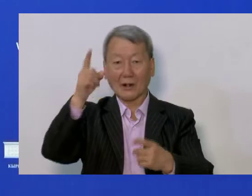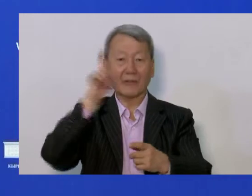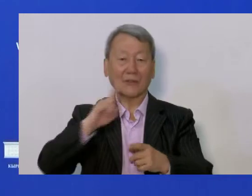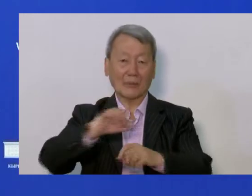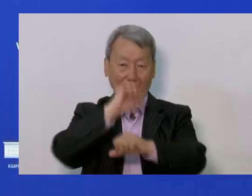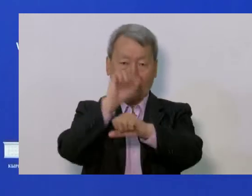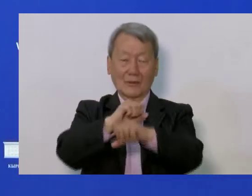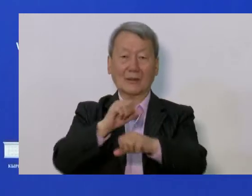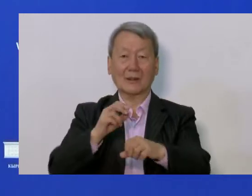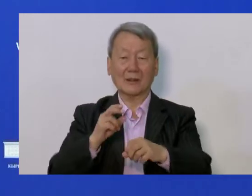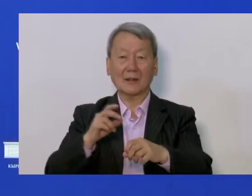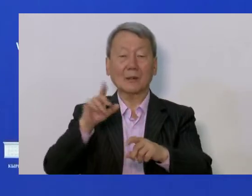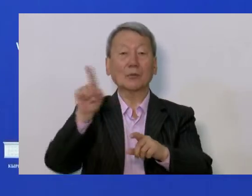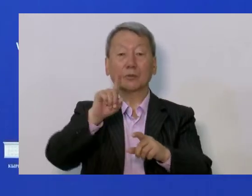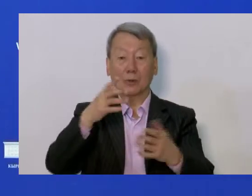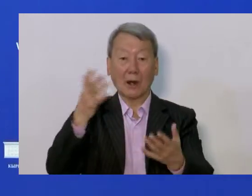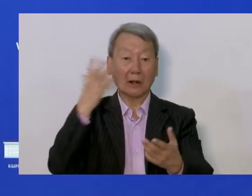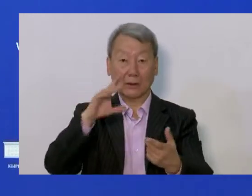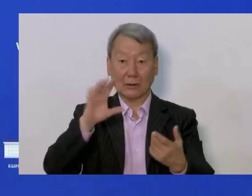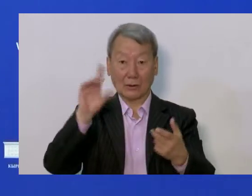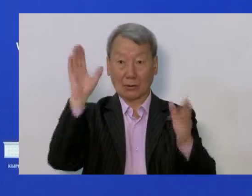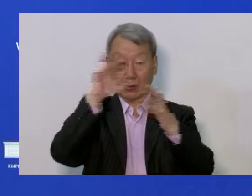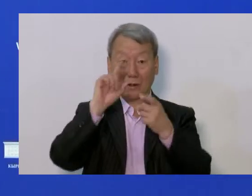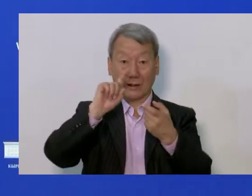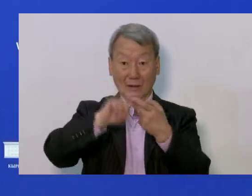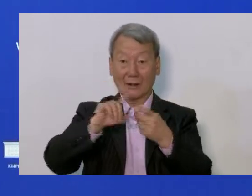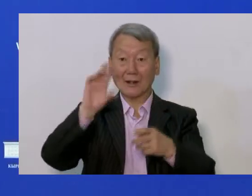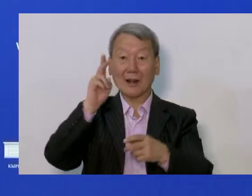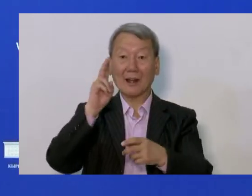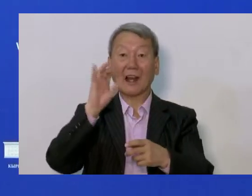Бир эпидемиологиялык абал кишини